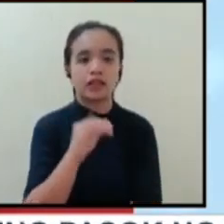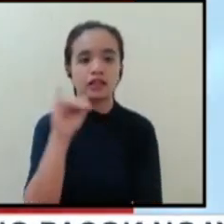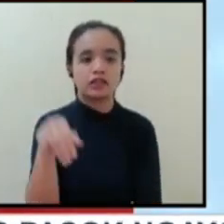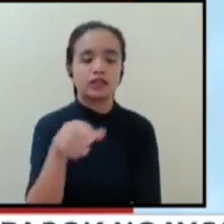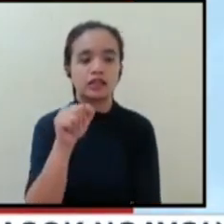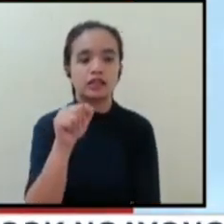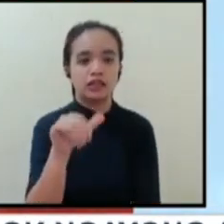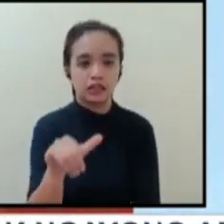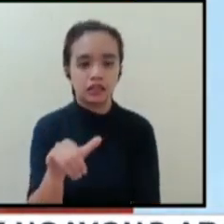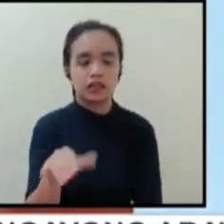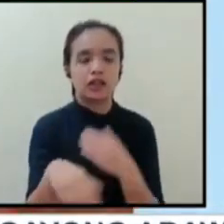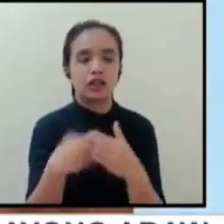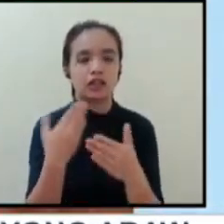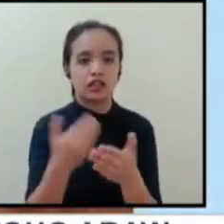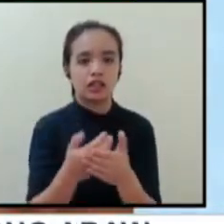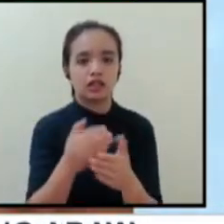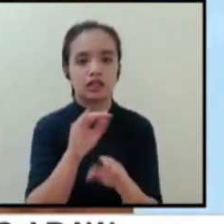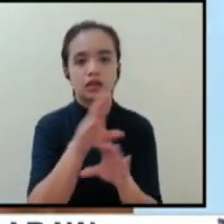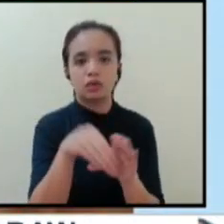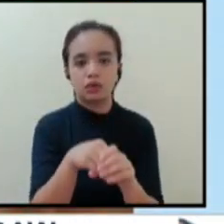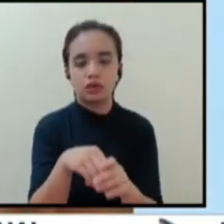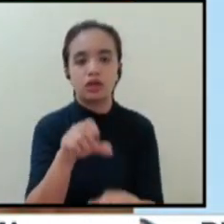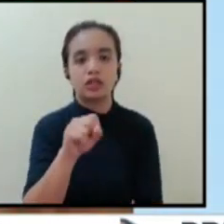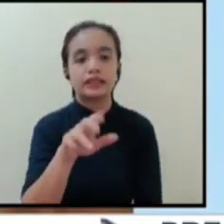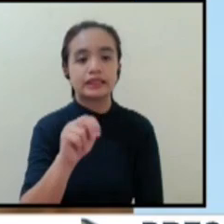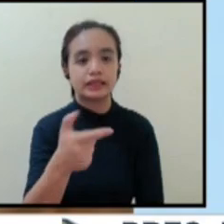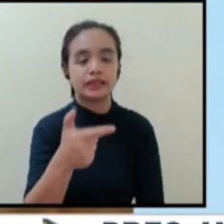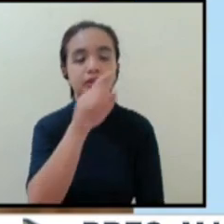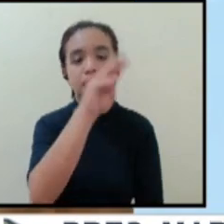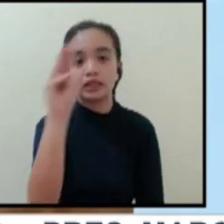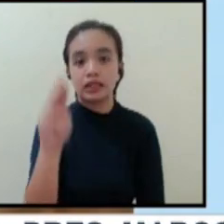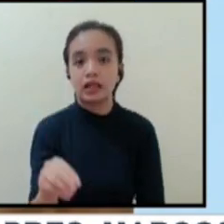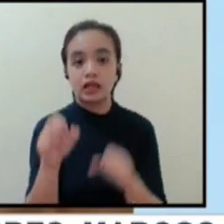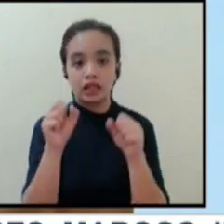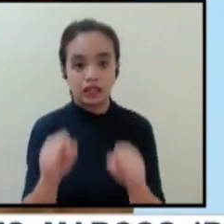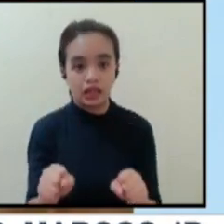entries ng Sinag Maynila Film Festival na mapapanood sa mga piling